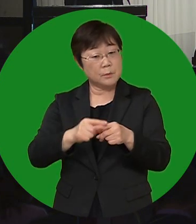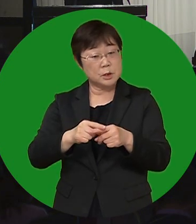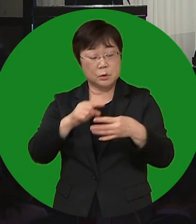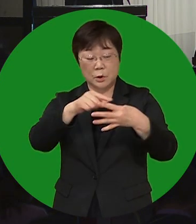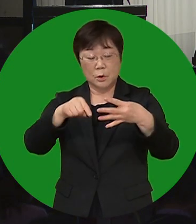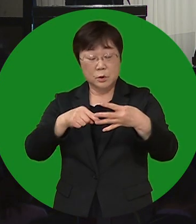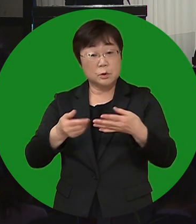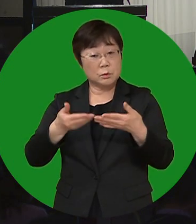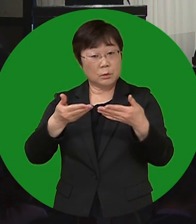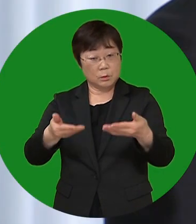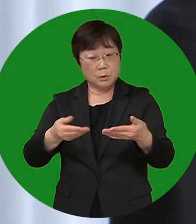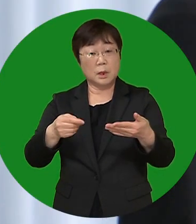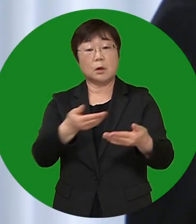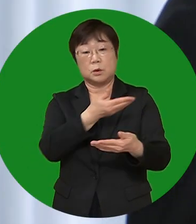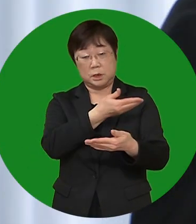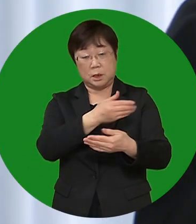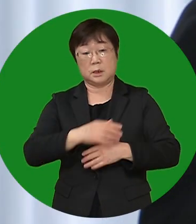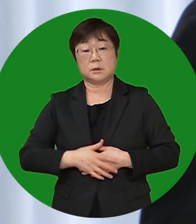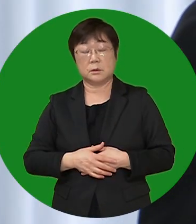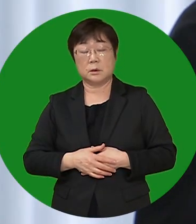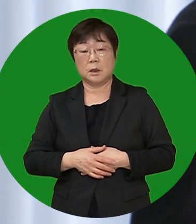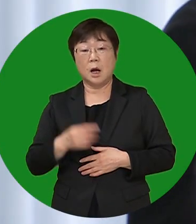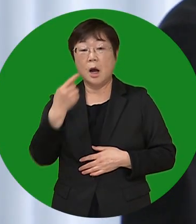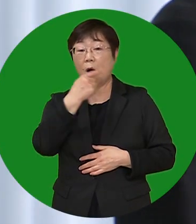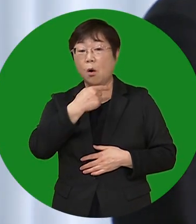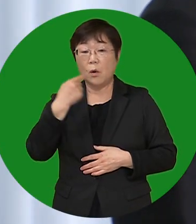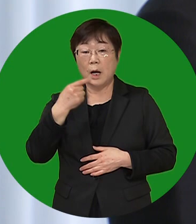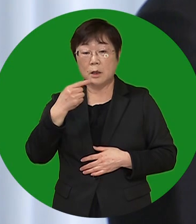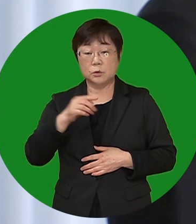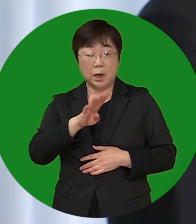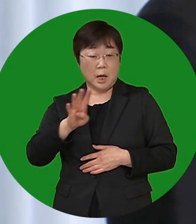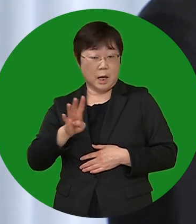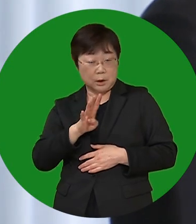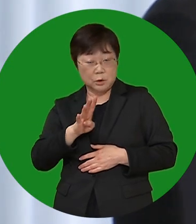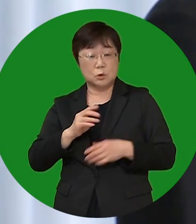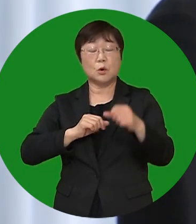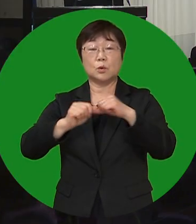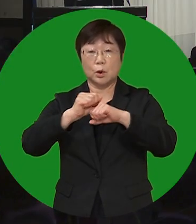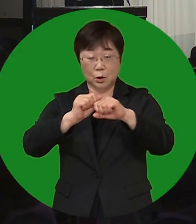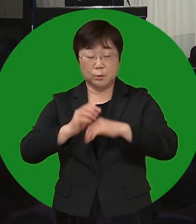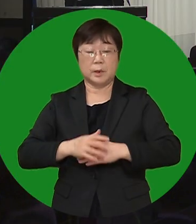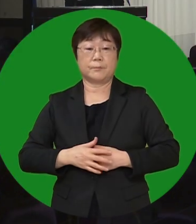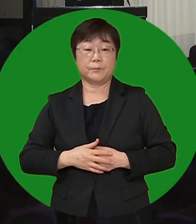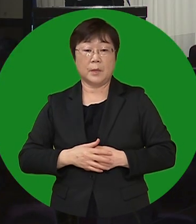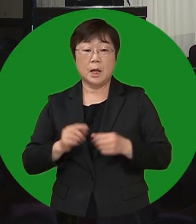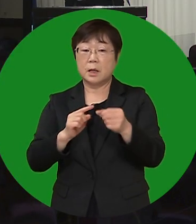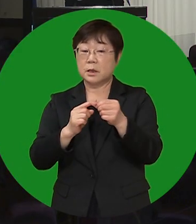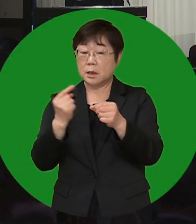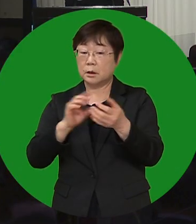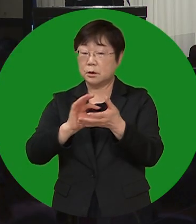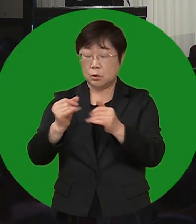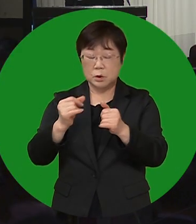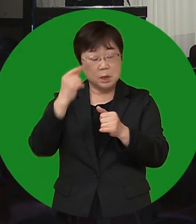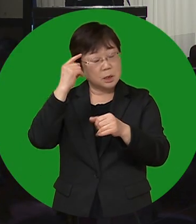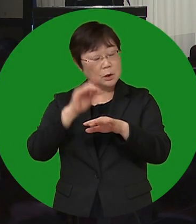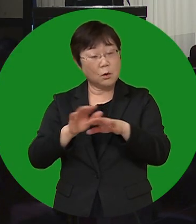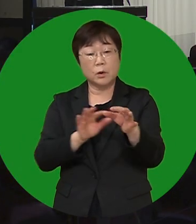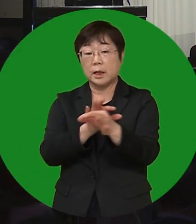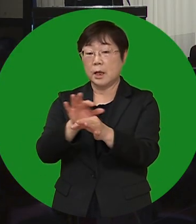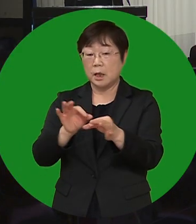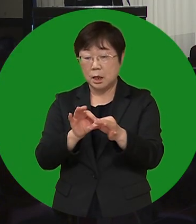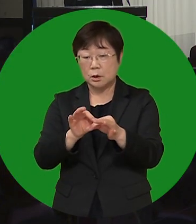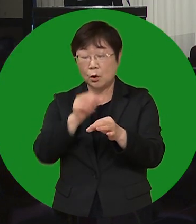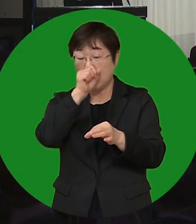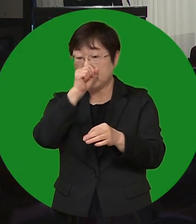領域はこちらでございますまずはオーラルヘルスでの取組でございます昨年の消費者志向経営の